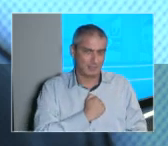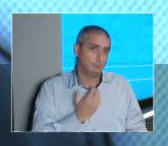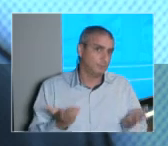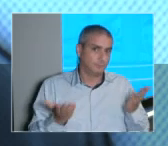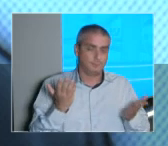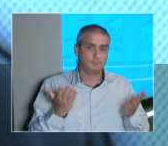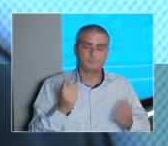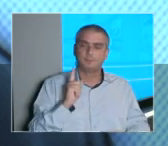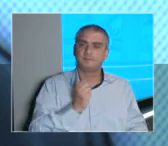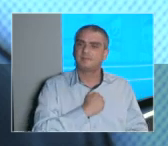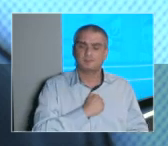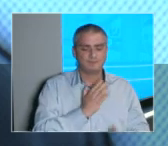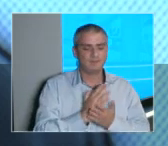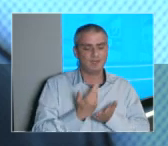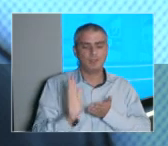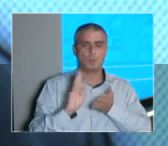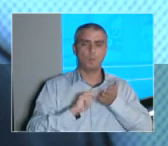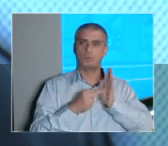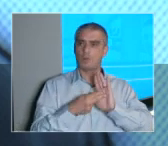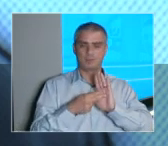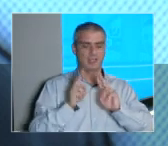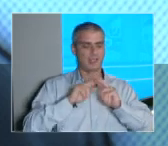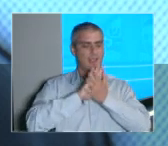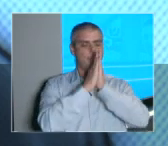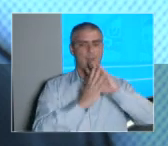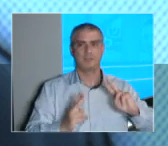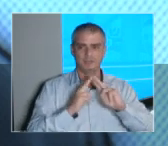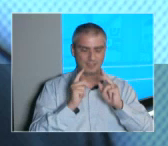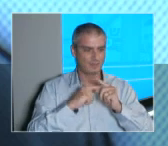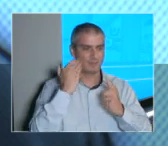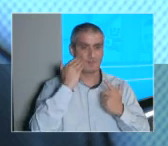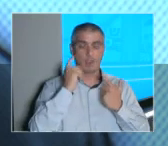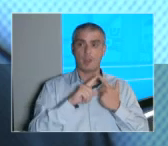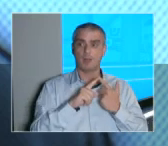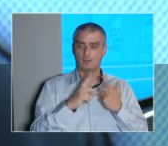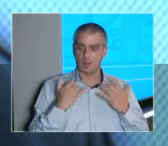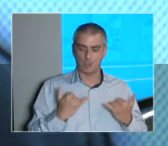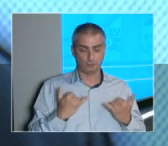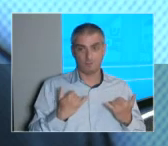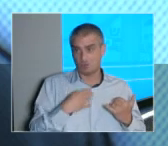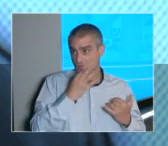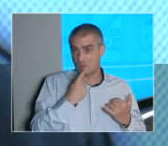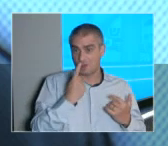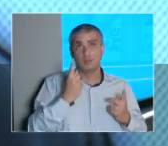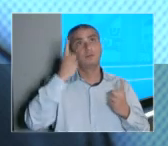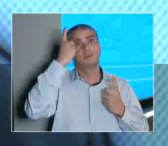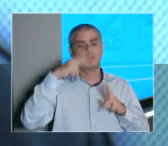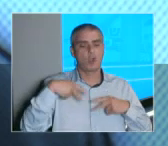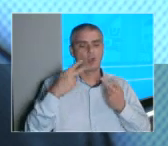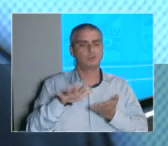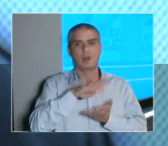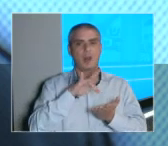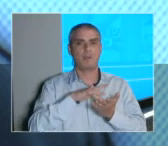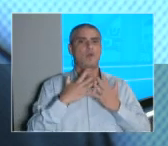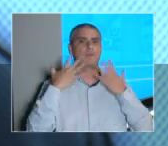או אחרת, אבל הדת יצאה מהפוליטיקה כמעט אחרי המהפכה הצרפתית ואמריקאית. עכשיו, אם מותר להגיד, הקדוש ברוך הוא חוזר לזירה